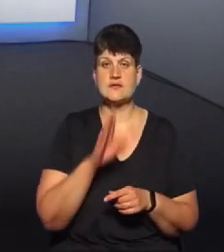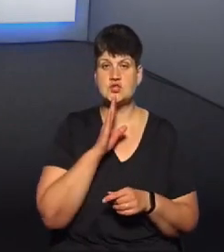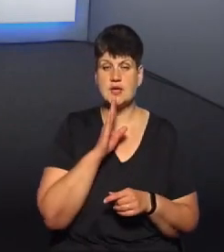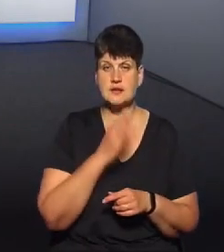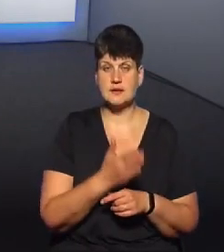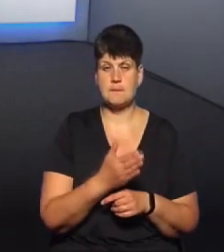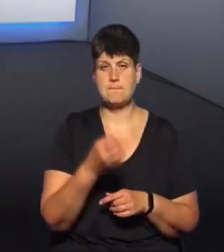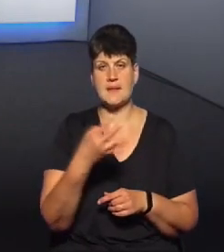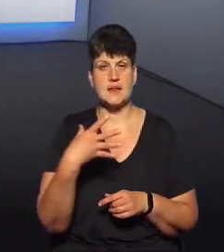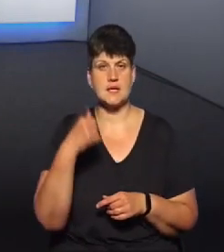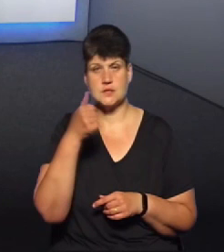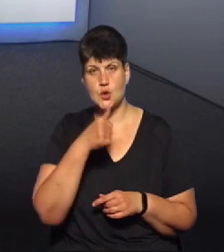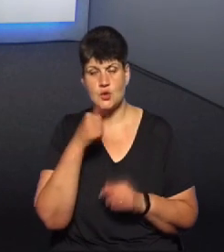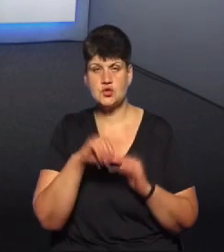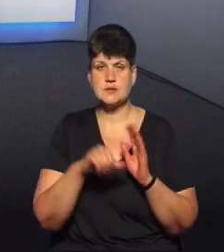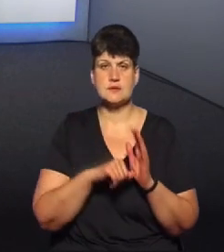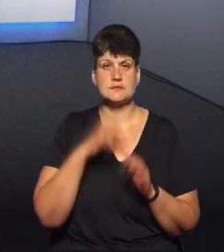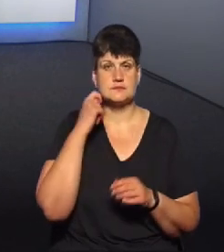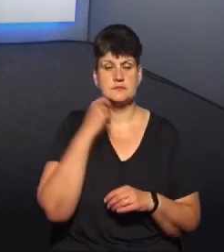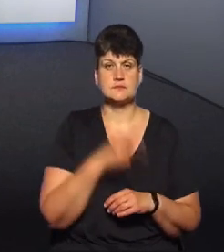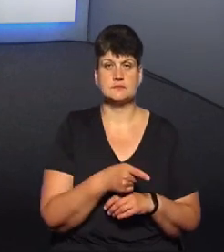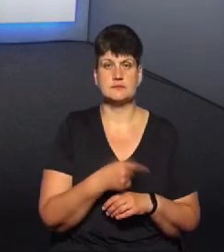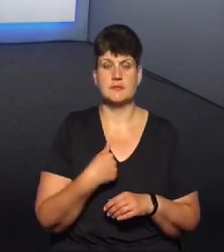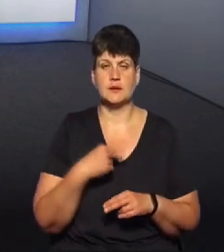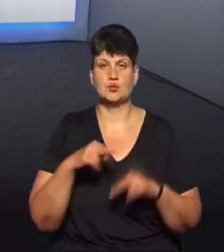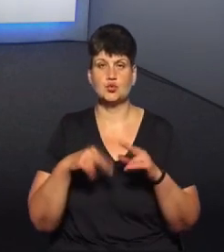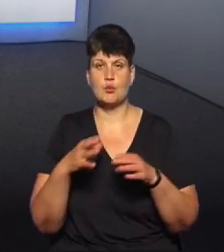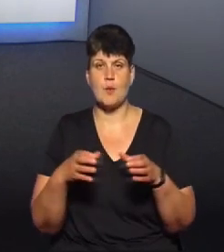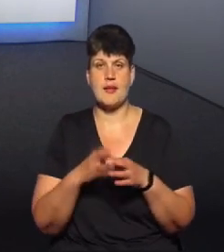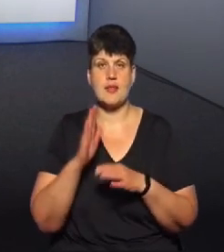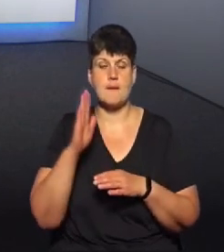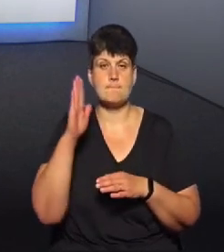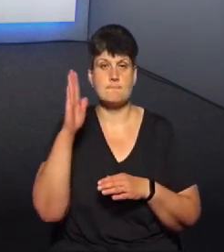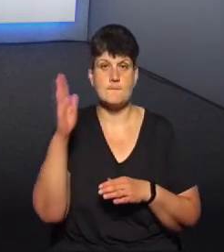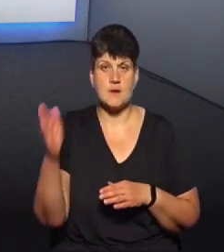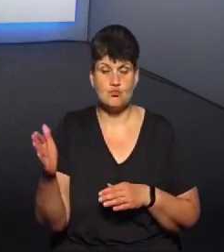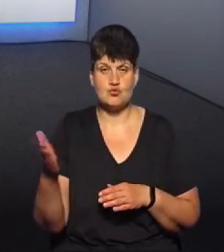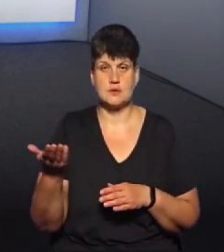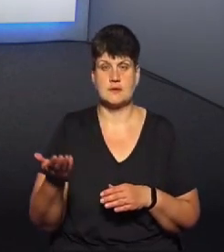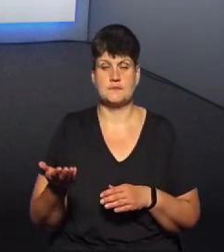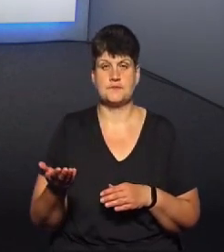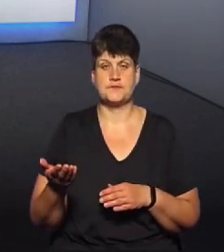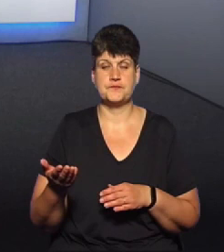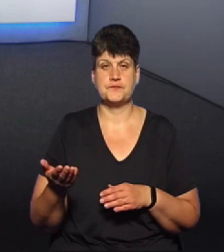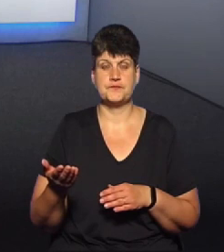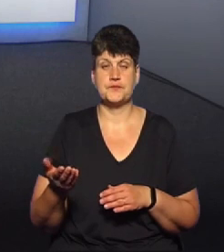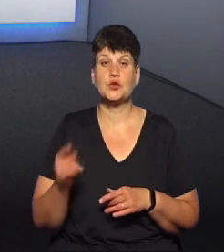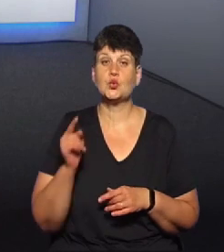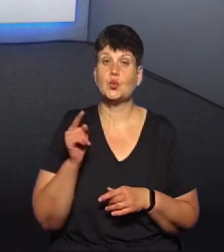Ю-15-літні, 16-літні. Ми будуємо команду на майбутнє, на перспективу, тому